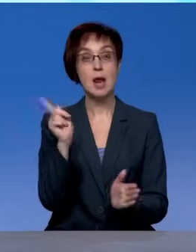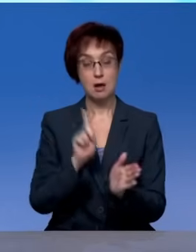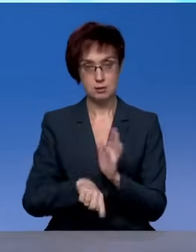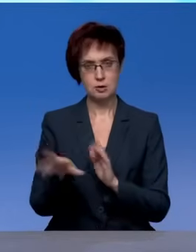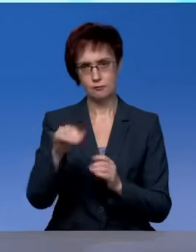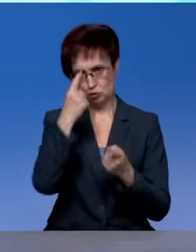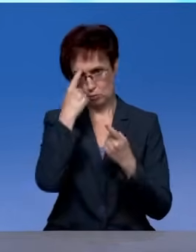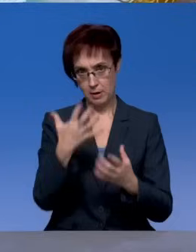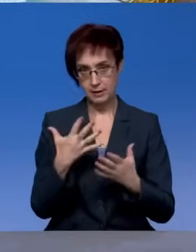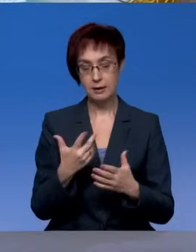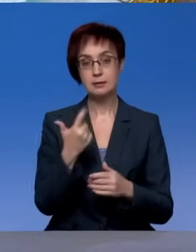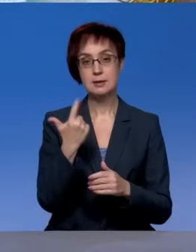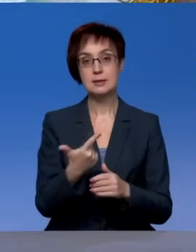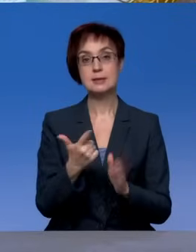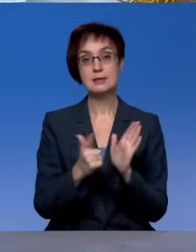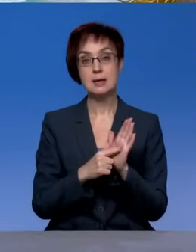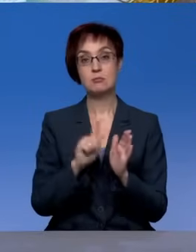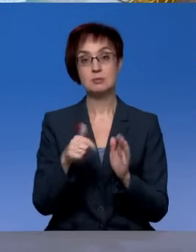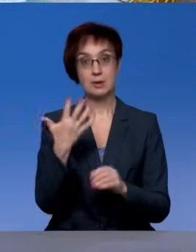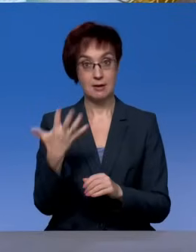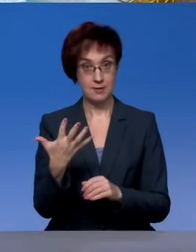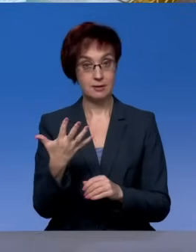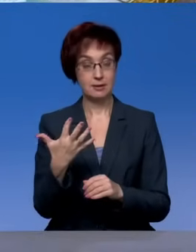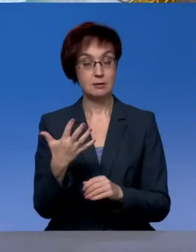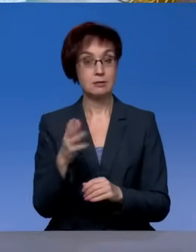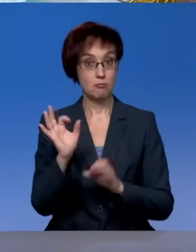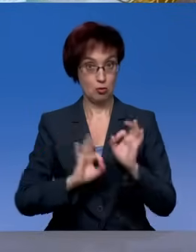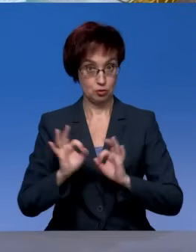спасибо, хоть так, но почему не больше? Почему это невозможно?